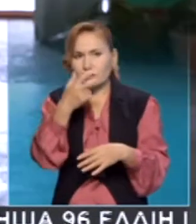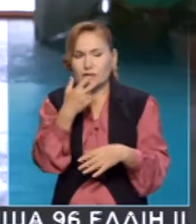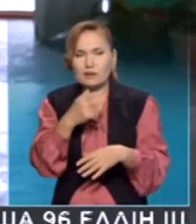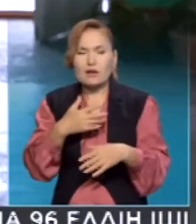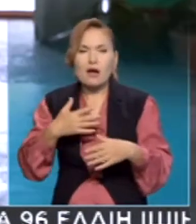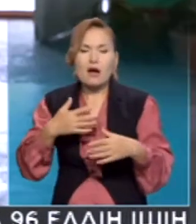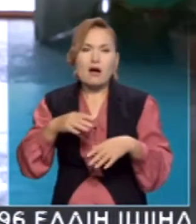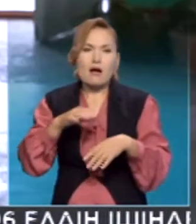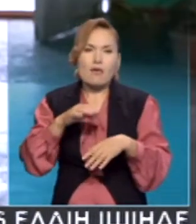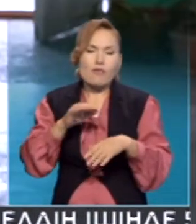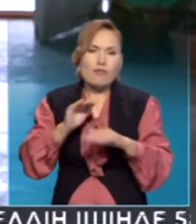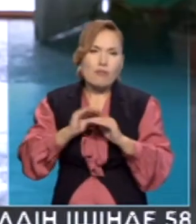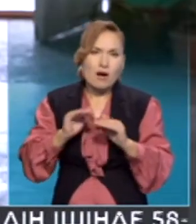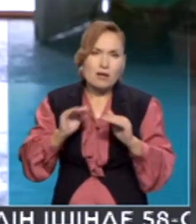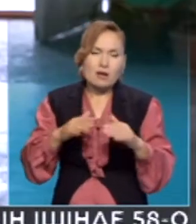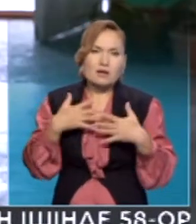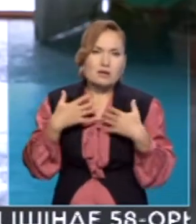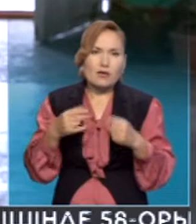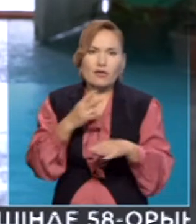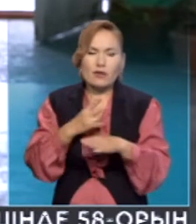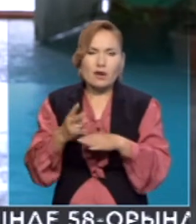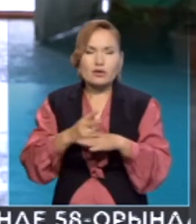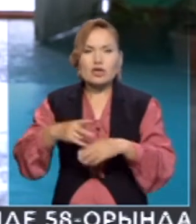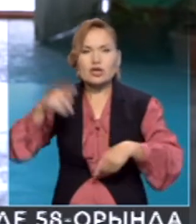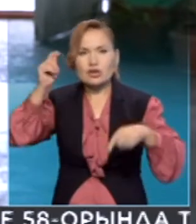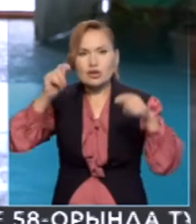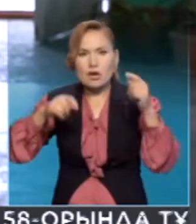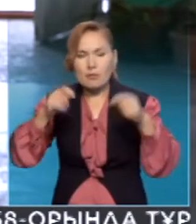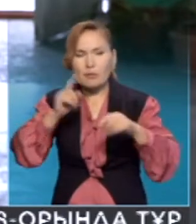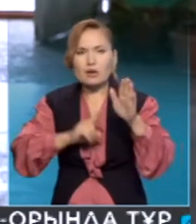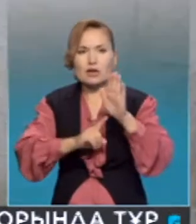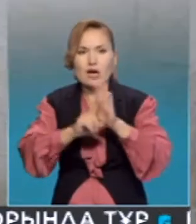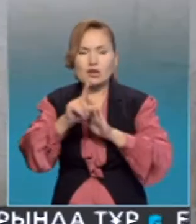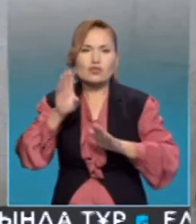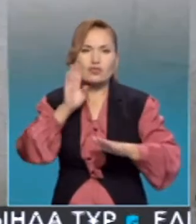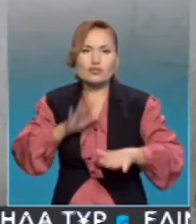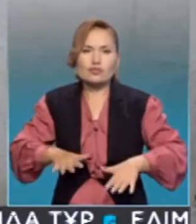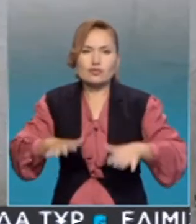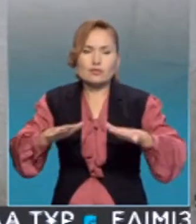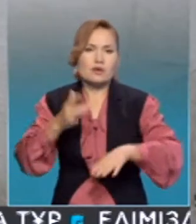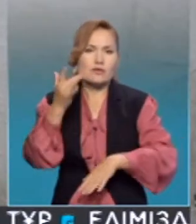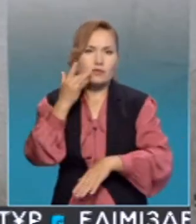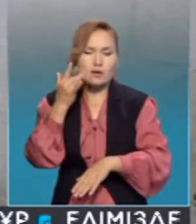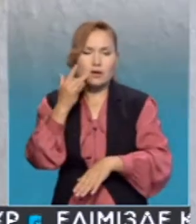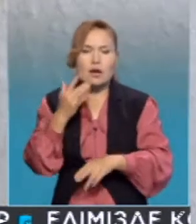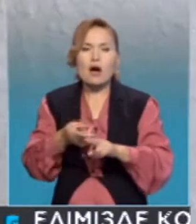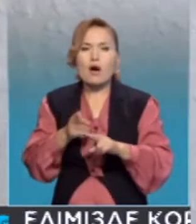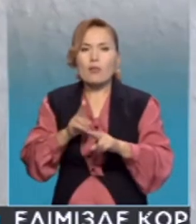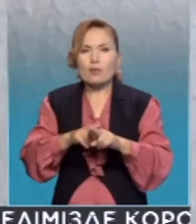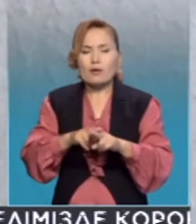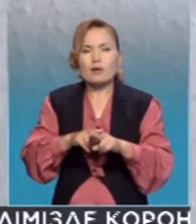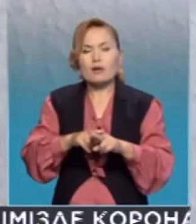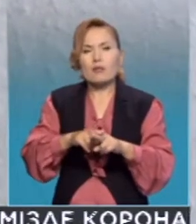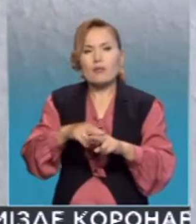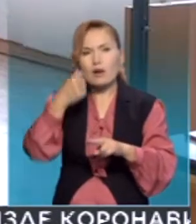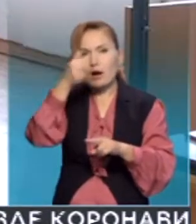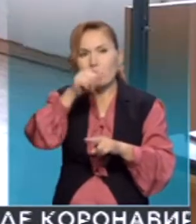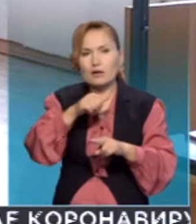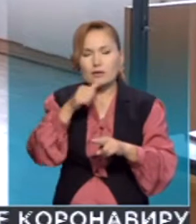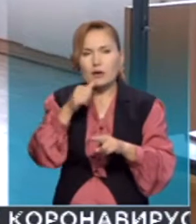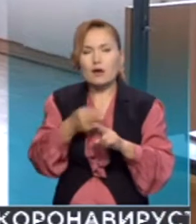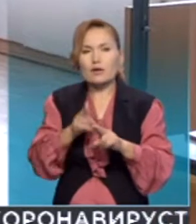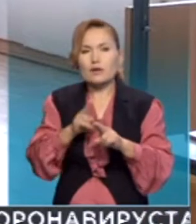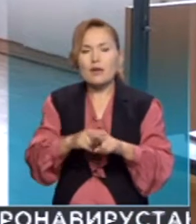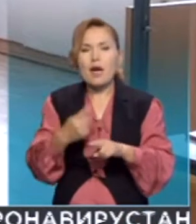Талай жыл болды ғой, бұл су ағып тұр, міне қалай жаңбыр жауады. Су деген міне көлкіп. Ағымдағы жөндеуге бөлінетін қаржы жыл сайын тек төменгі